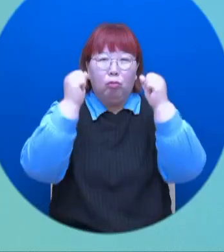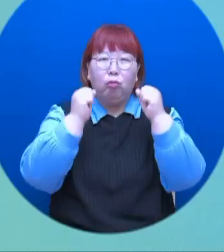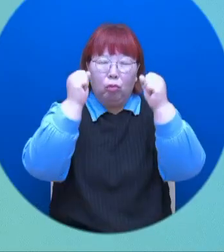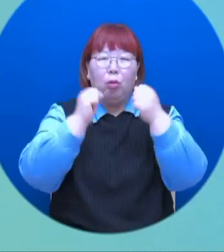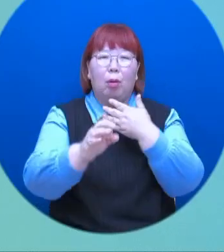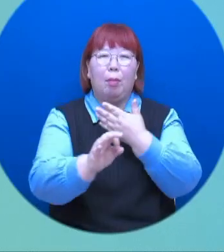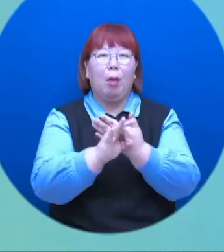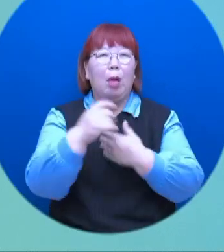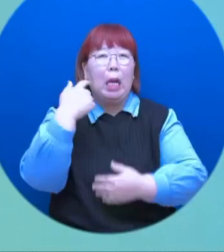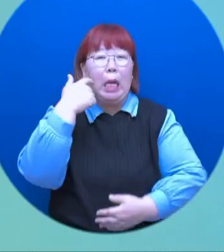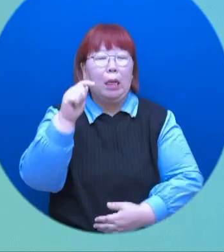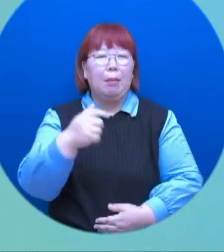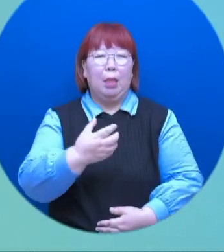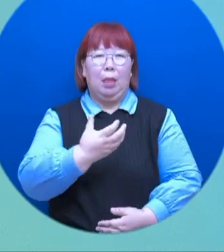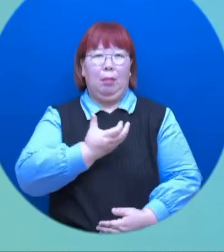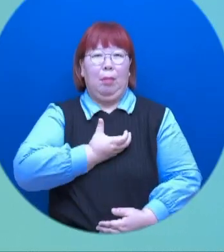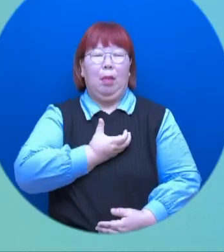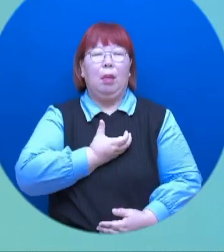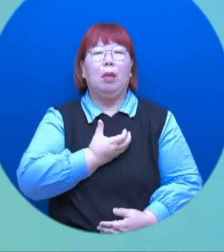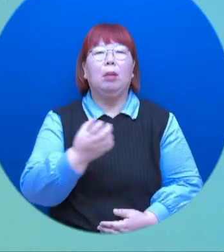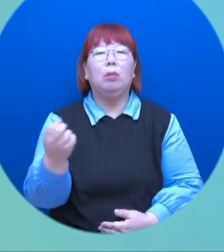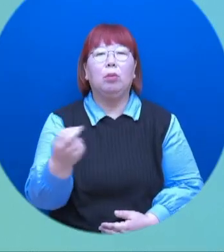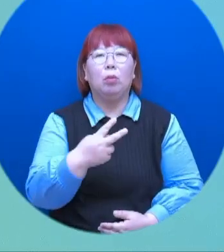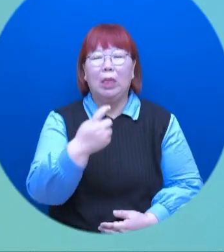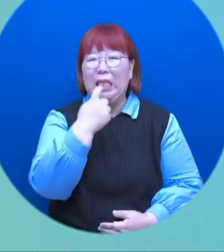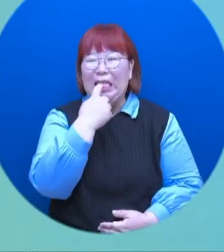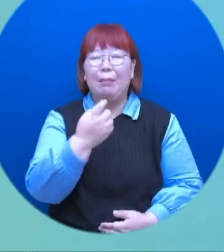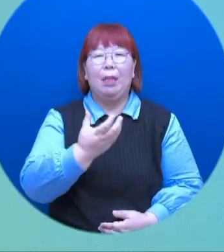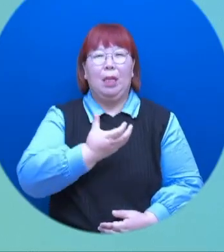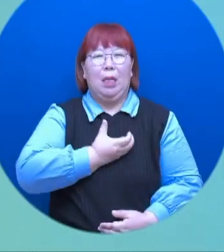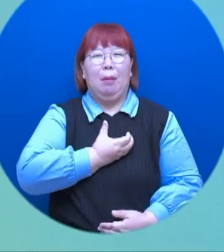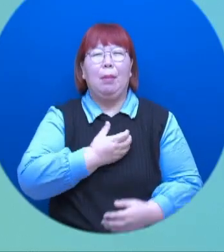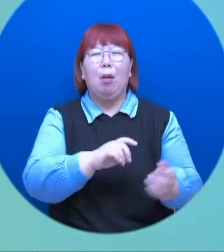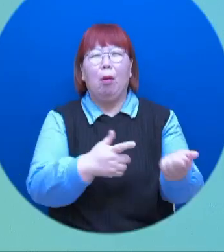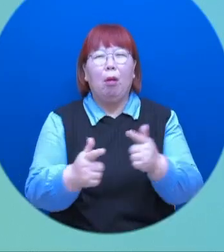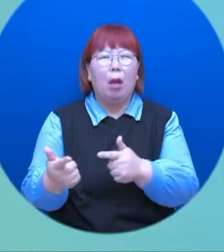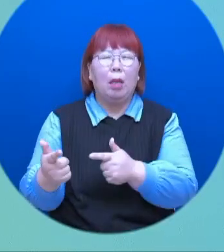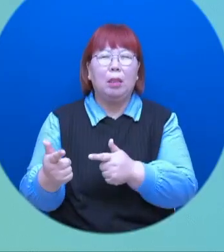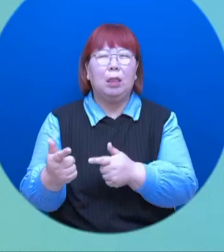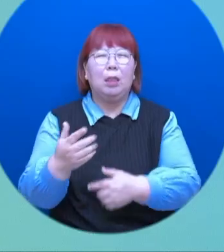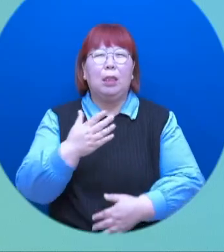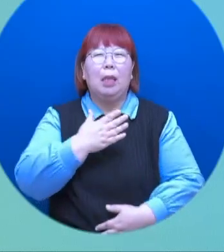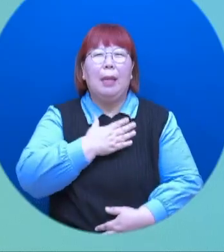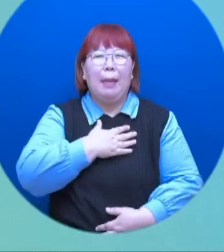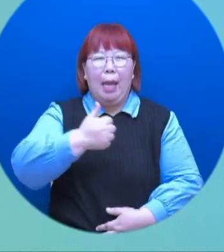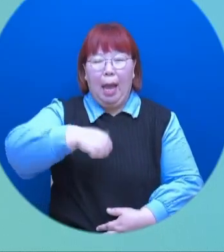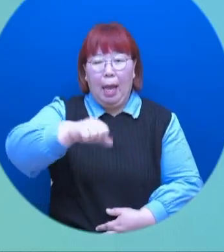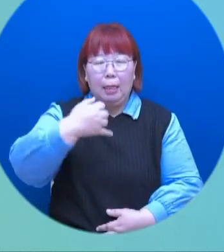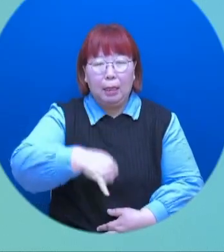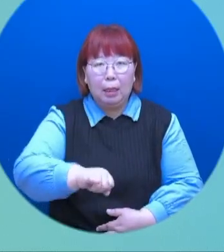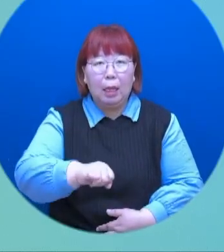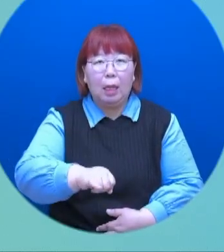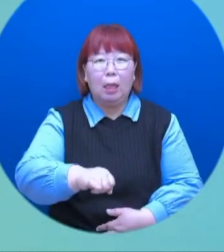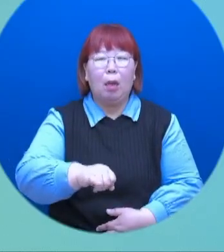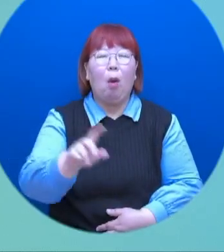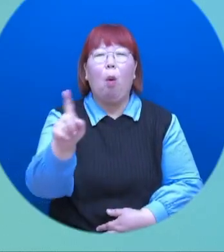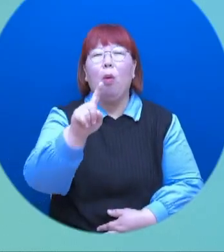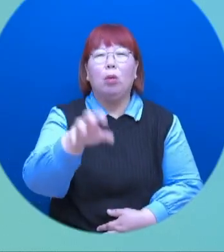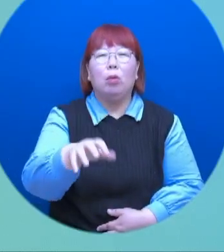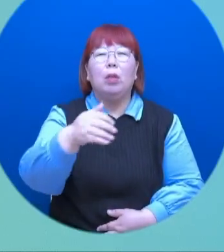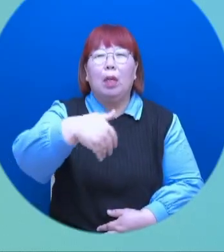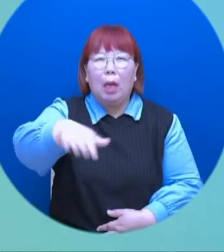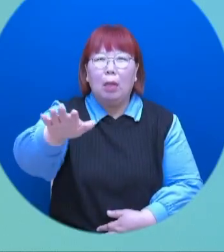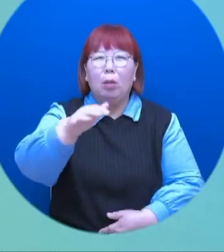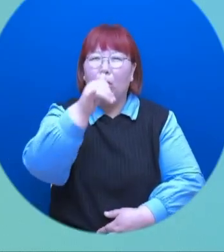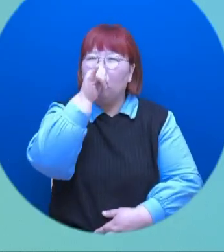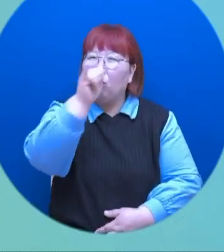따죠. 은메달 트로피 있죠. 이와 같이 내 아들, 딸이 어디 가서